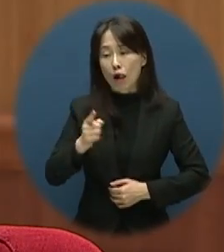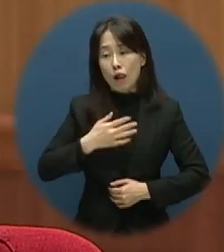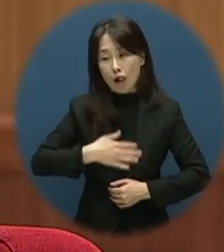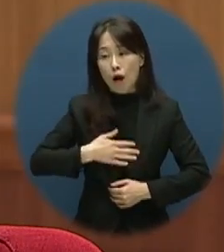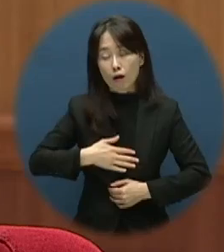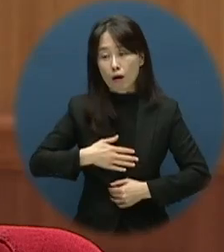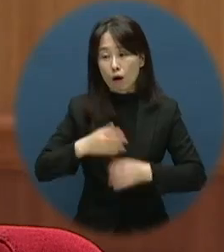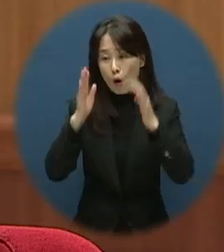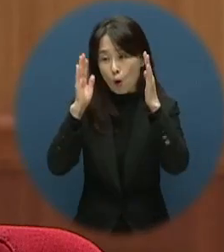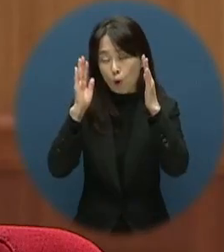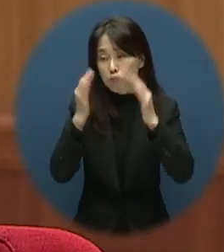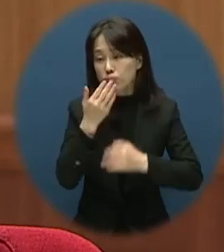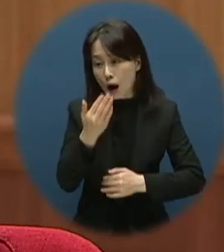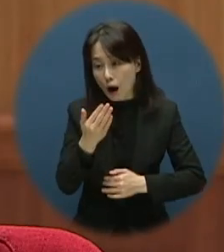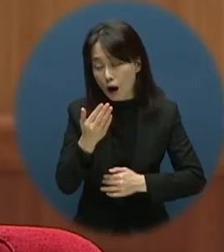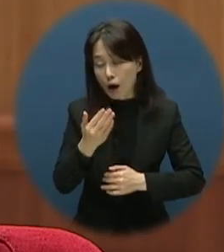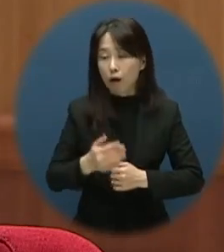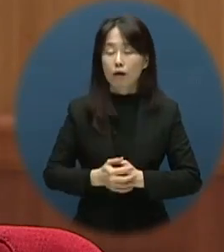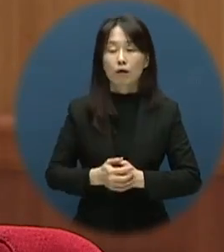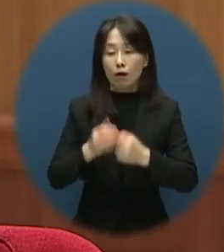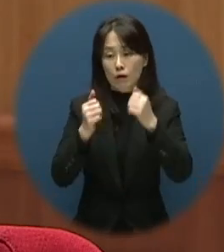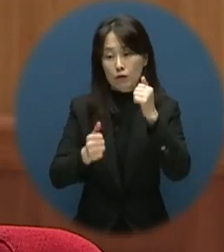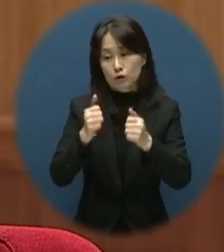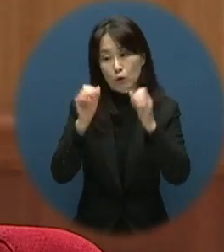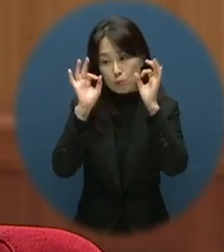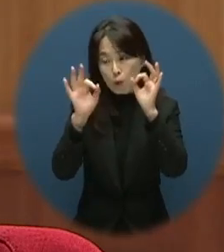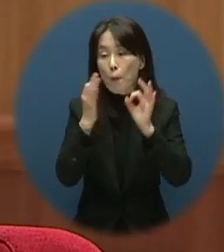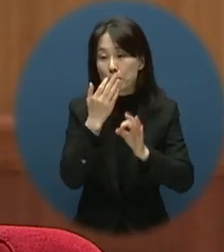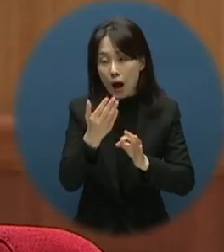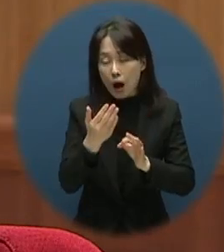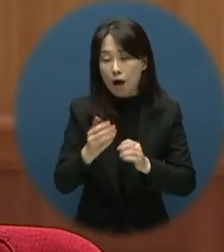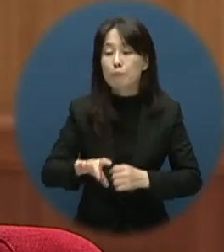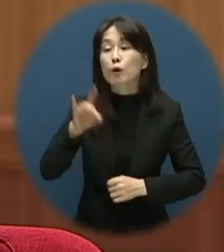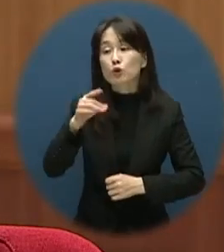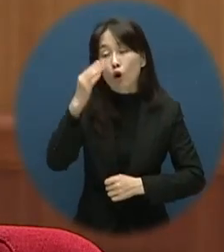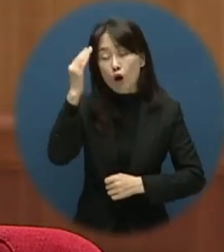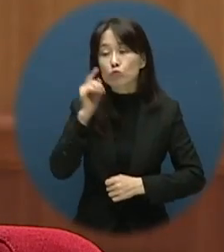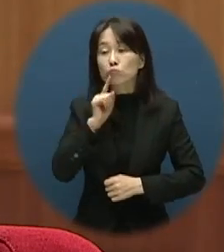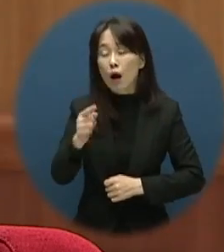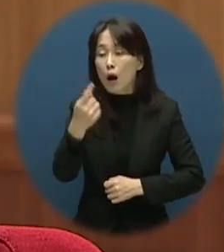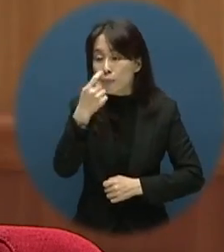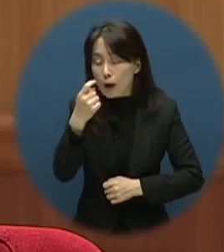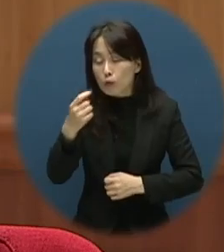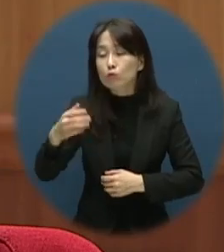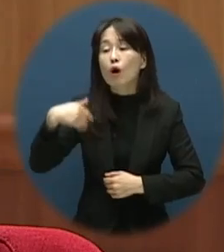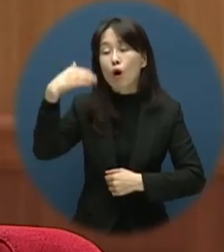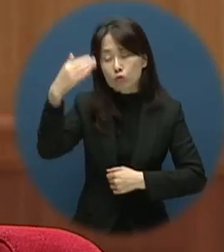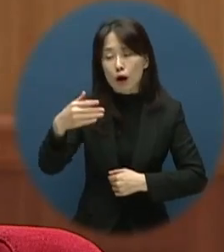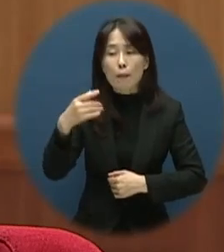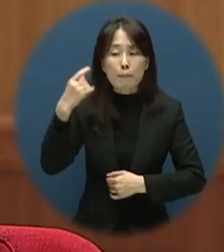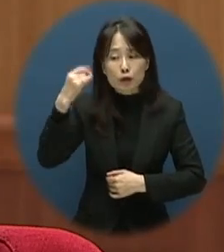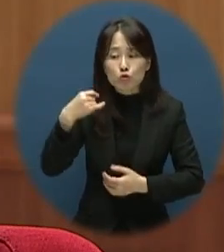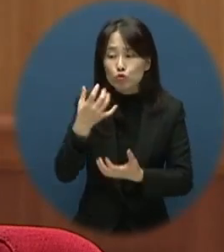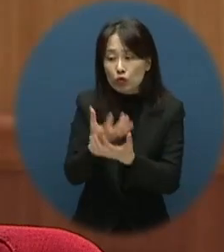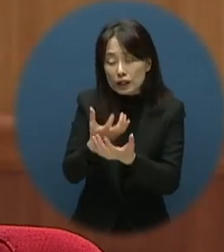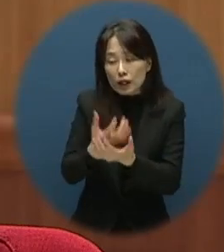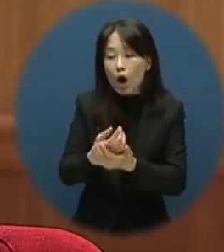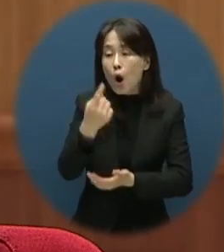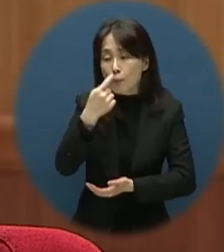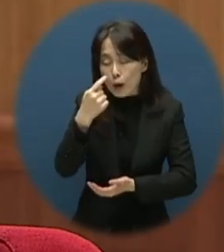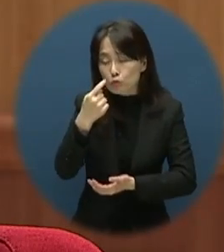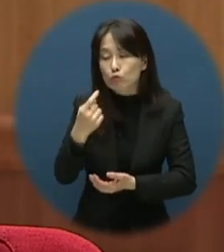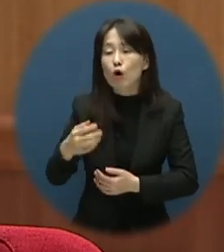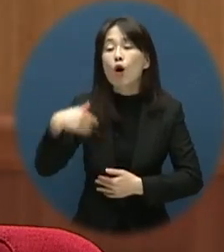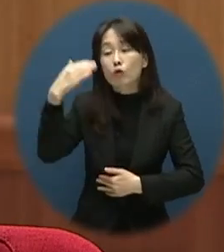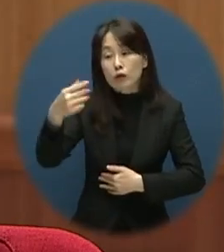강의 따라가고 뭐 시험 보지. 그래서 뭐 일단은 한국말 좀 배우고 뭐 한자도 좀 배우고 그다음